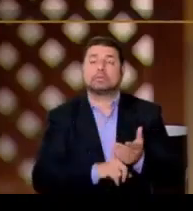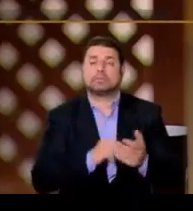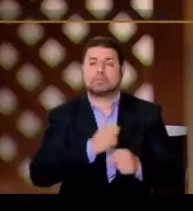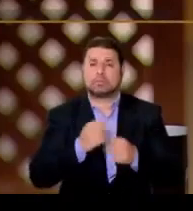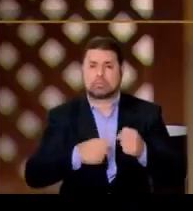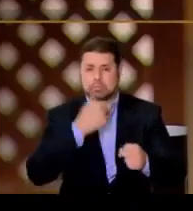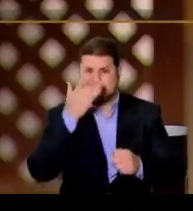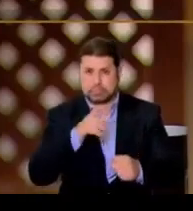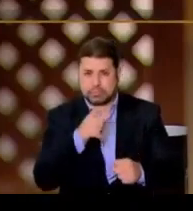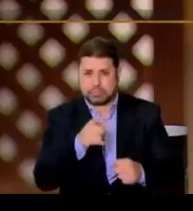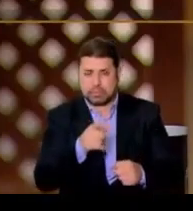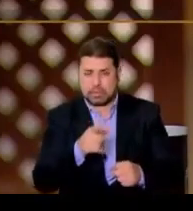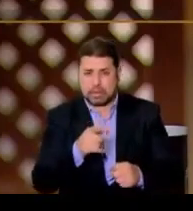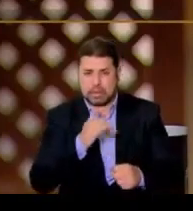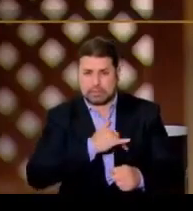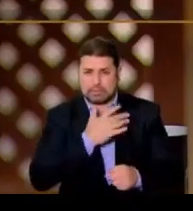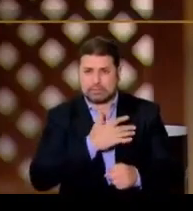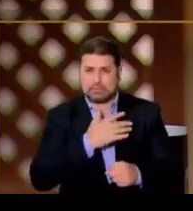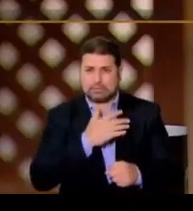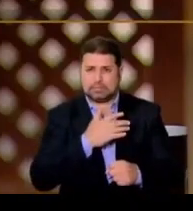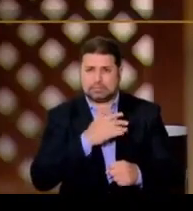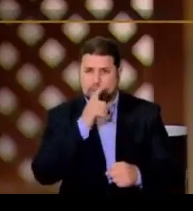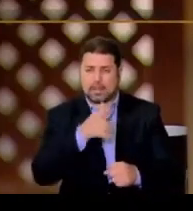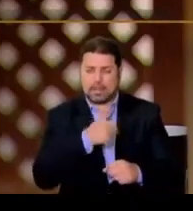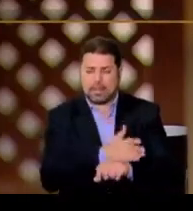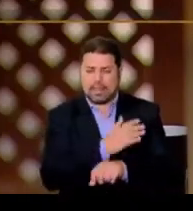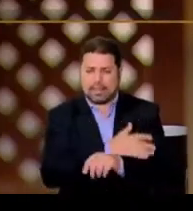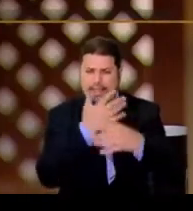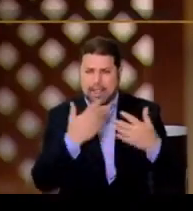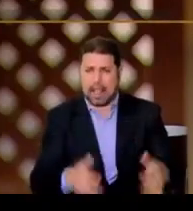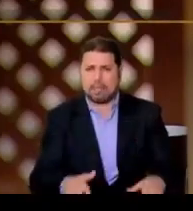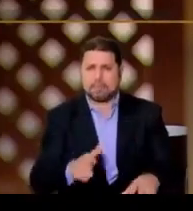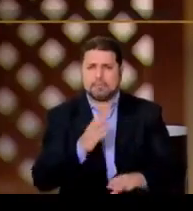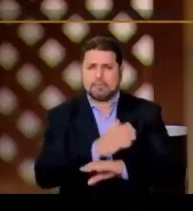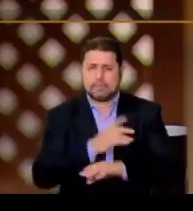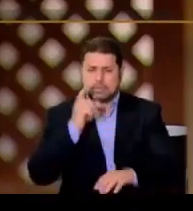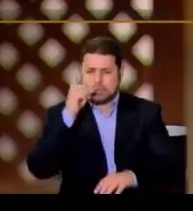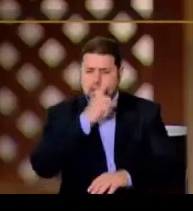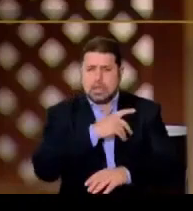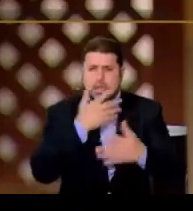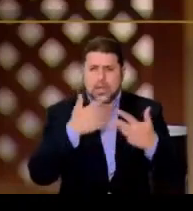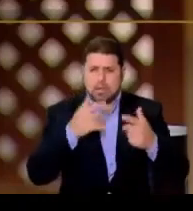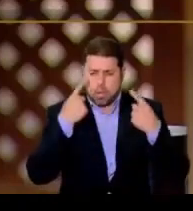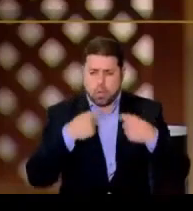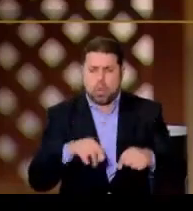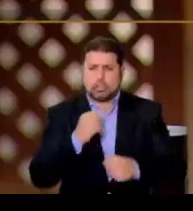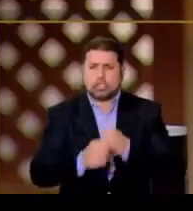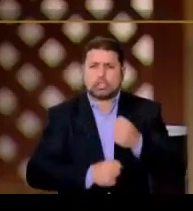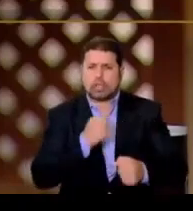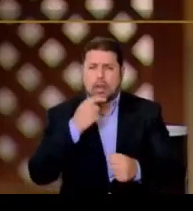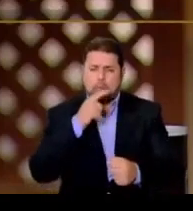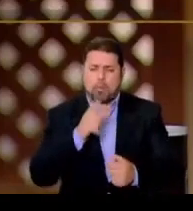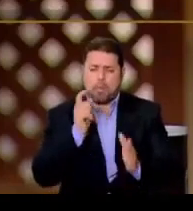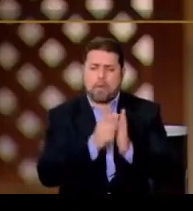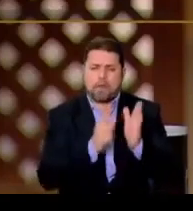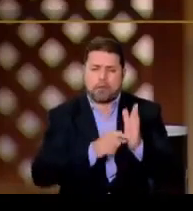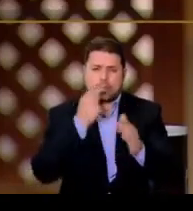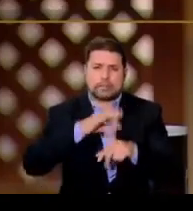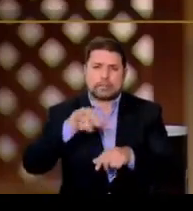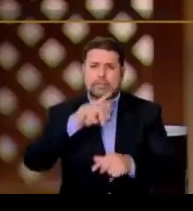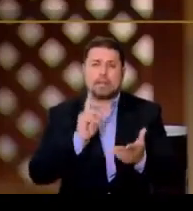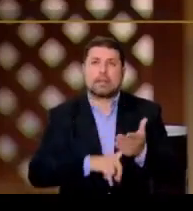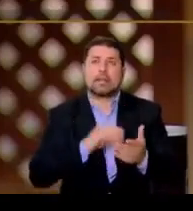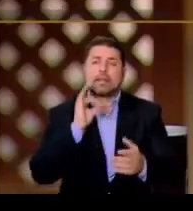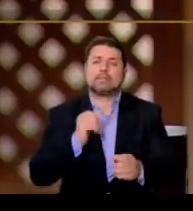بذل المجهود او بذل التعب والمشقه والعناء هو دوت اللي المفروض على الانسان